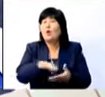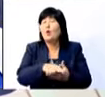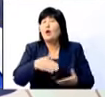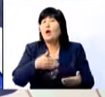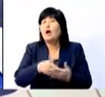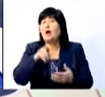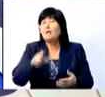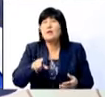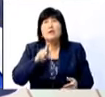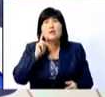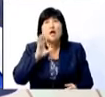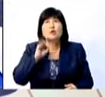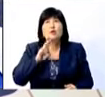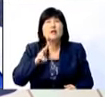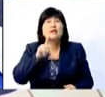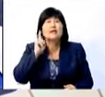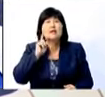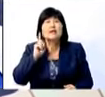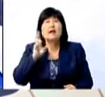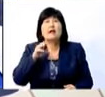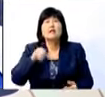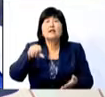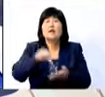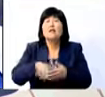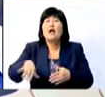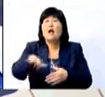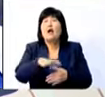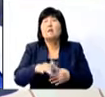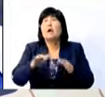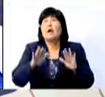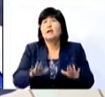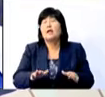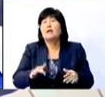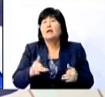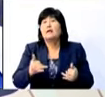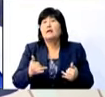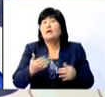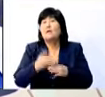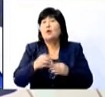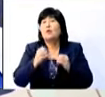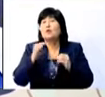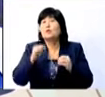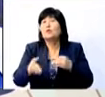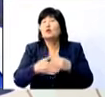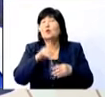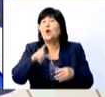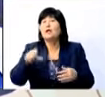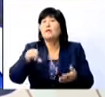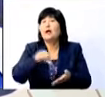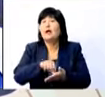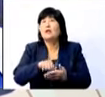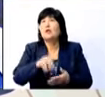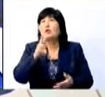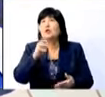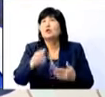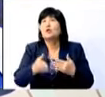қайраткерлерінің, жас отан жастар қанатының қатысуымен аймақтық және аумақтық филиалдарда 14 мыңға жуық адам қатысқан